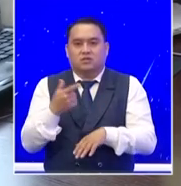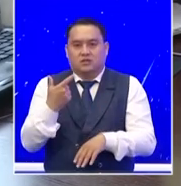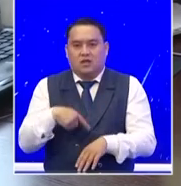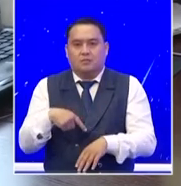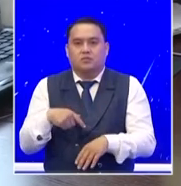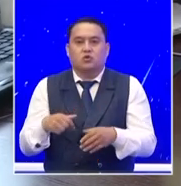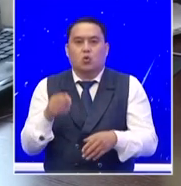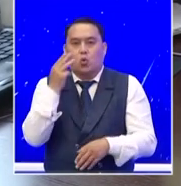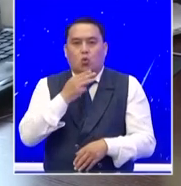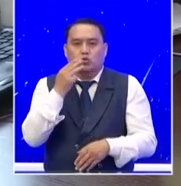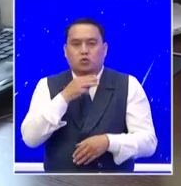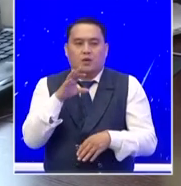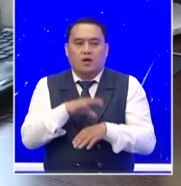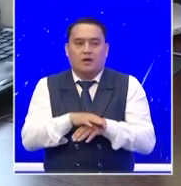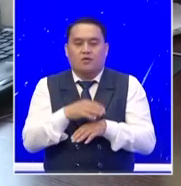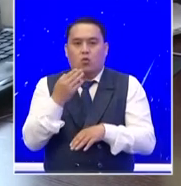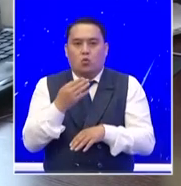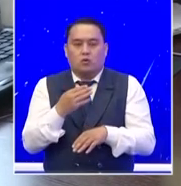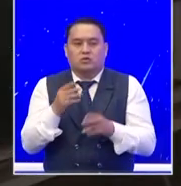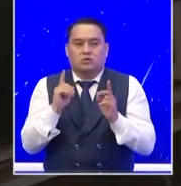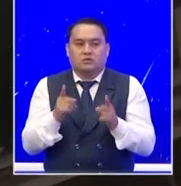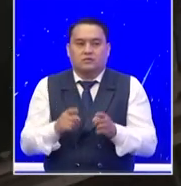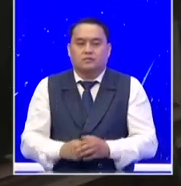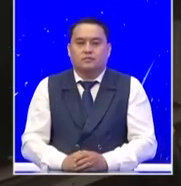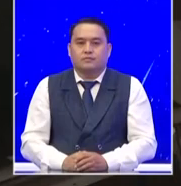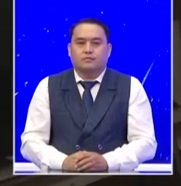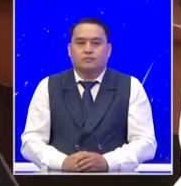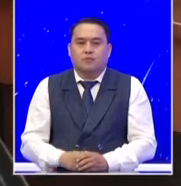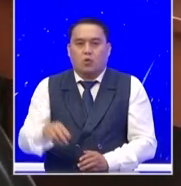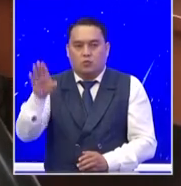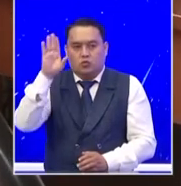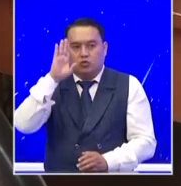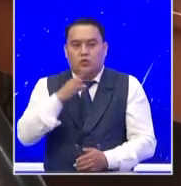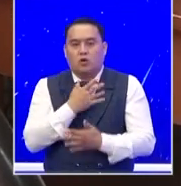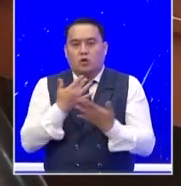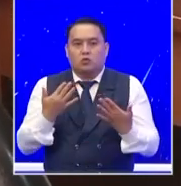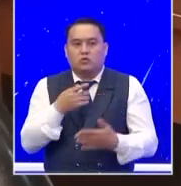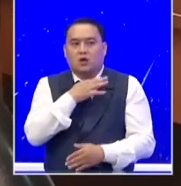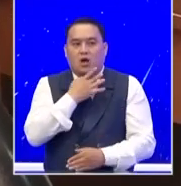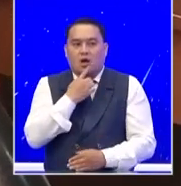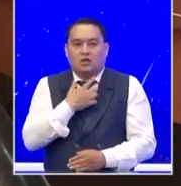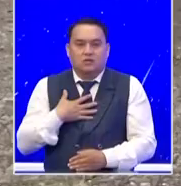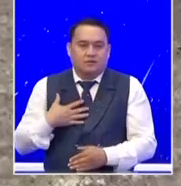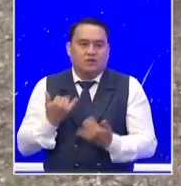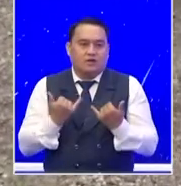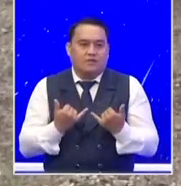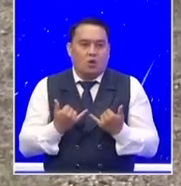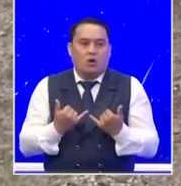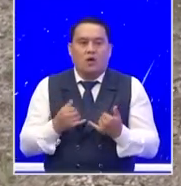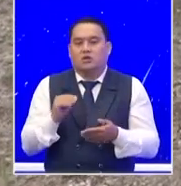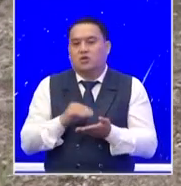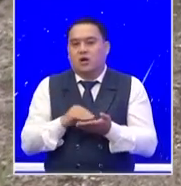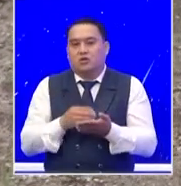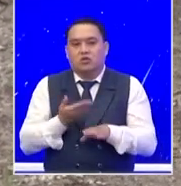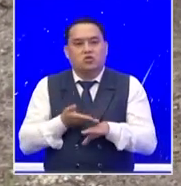злоумышленник в городе Уштөбе. Он признался о содеянном. Потерпевший мужчина получил множественные ножевые ранения. Сейчас его состояние оценивается